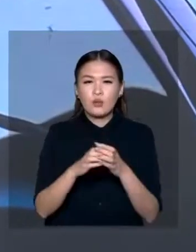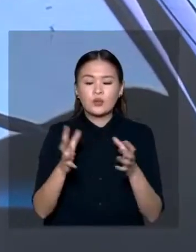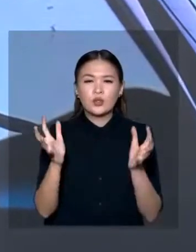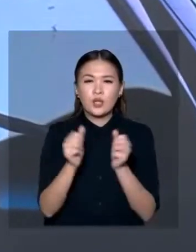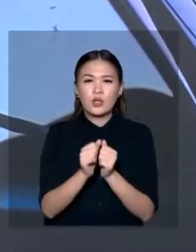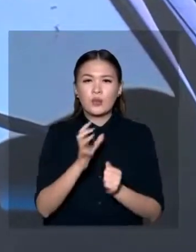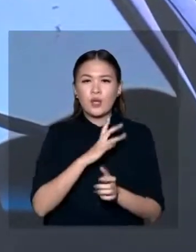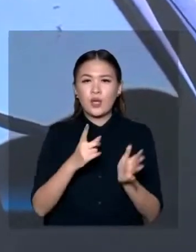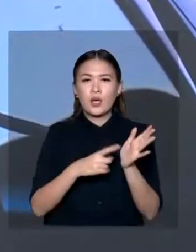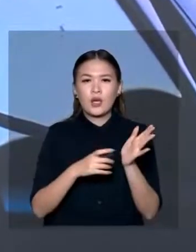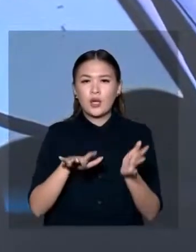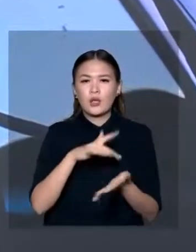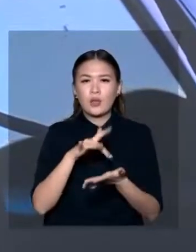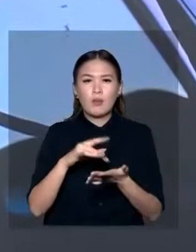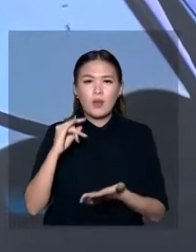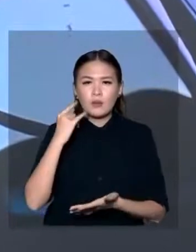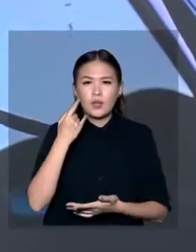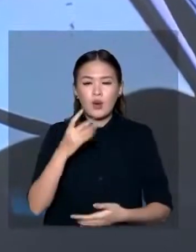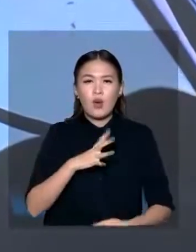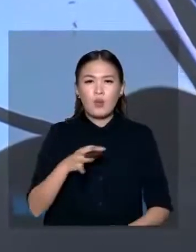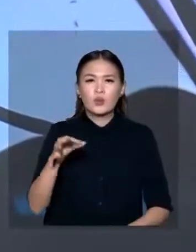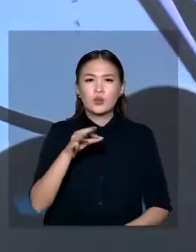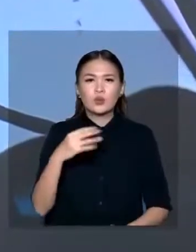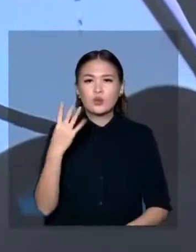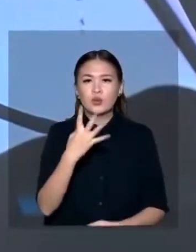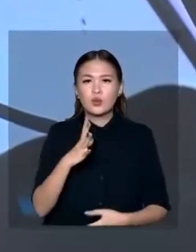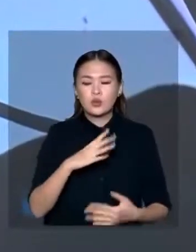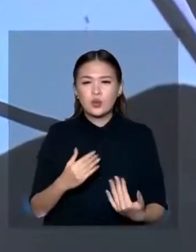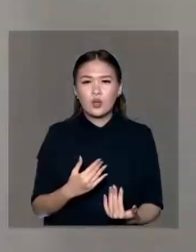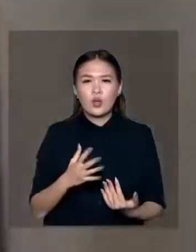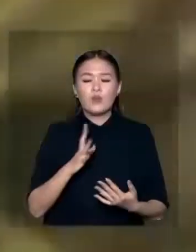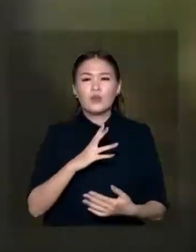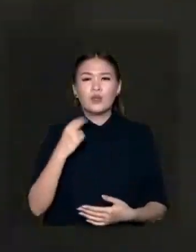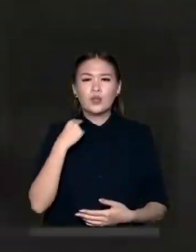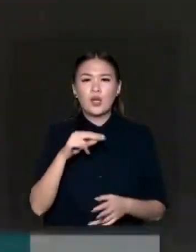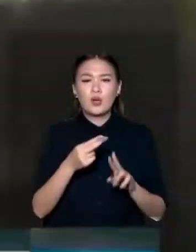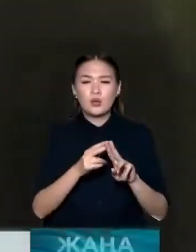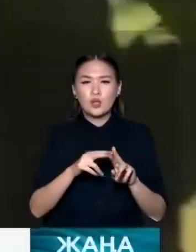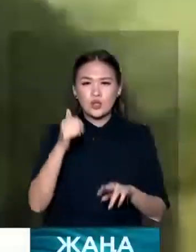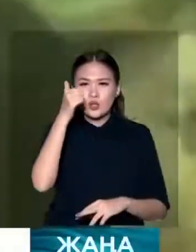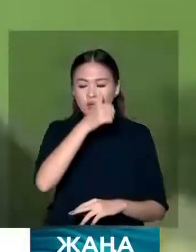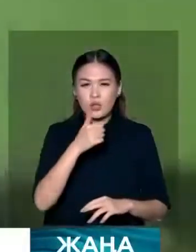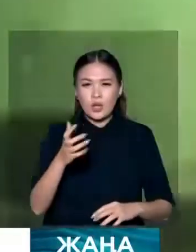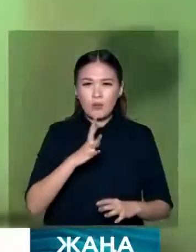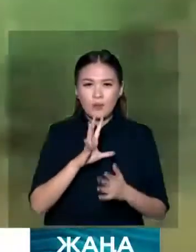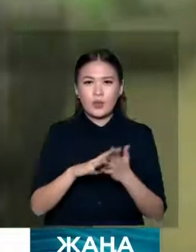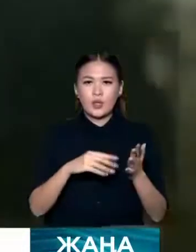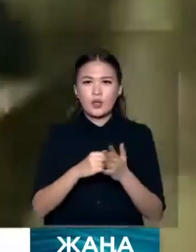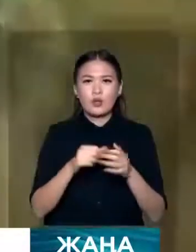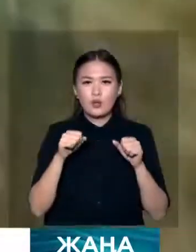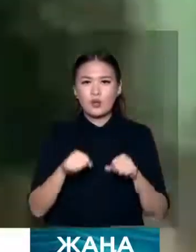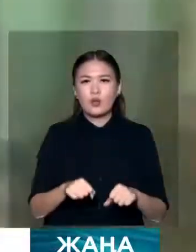ретінде Қарағанды қаласының және Павлодар облысының 4 тұрғыны қамауға алынды. Олар осы жылдың шілде айынан бері құқық